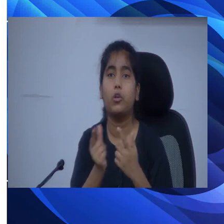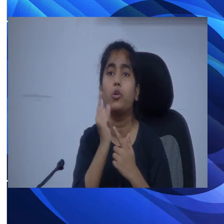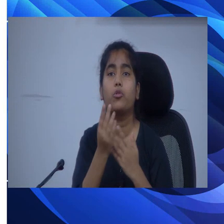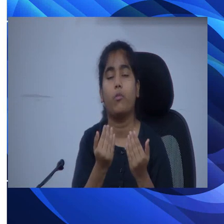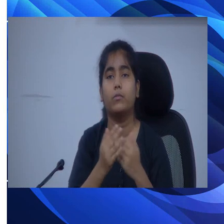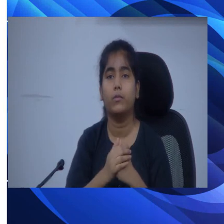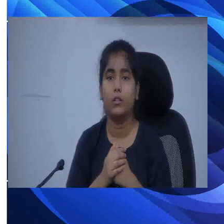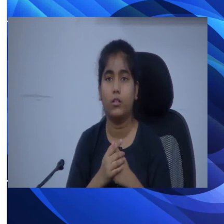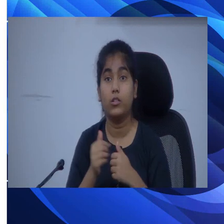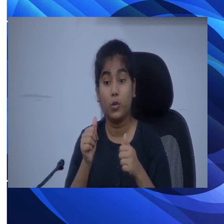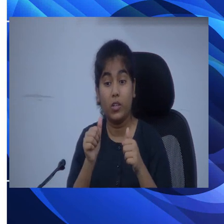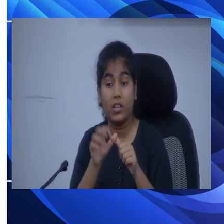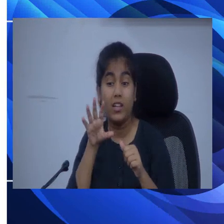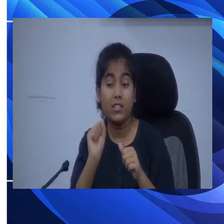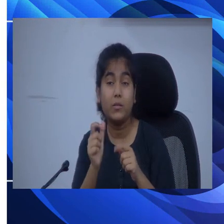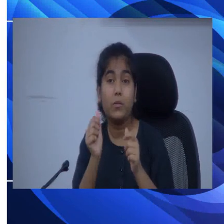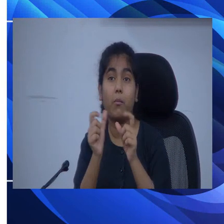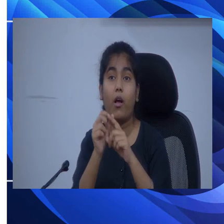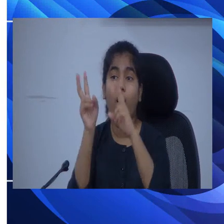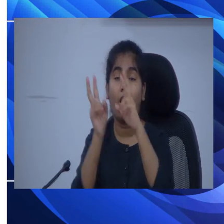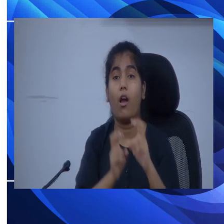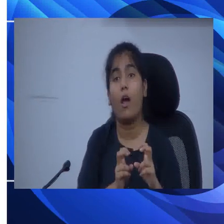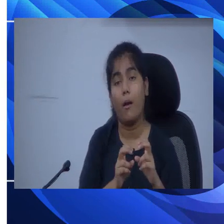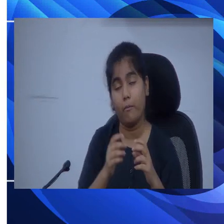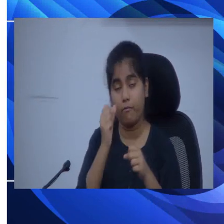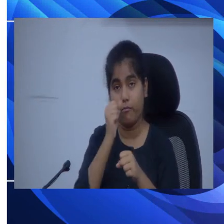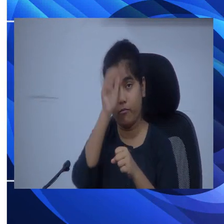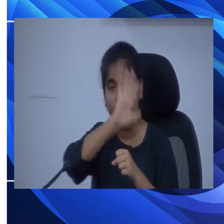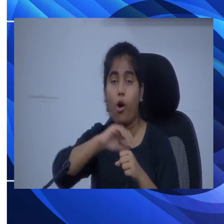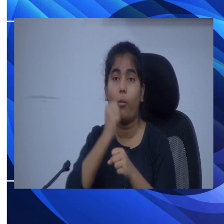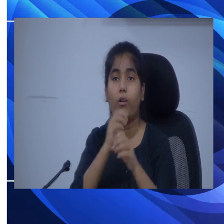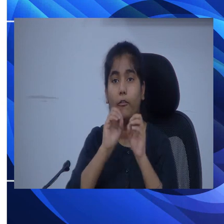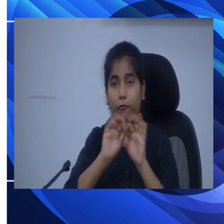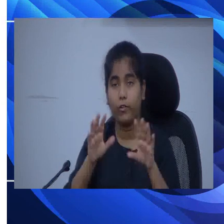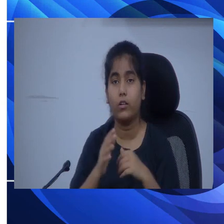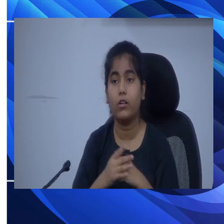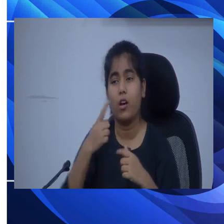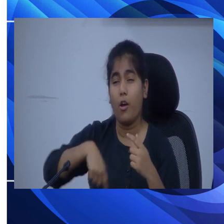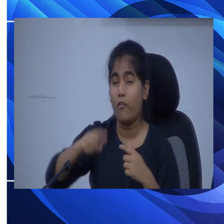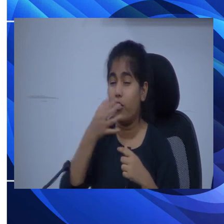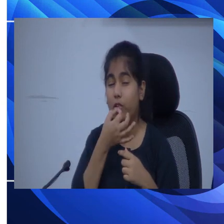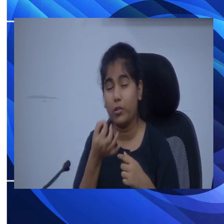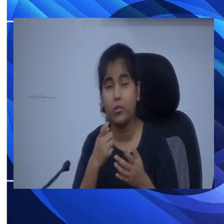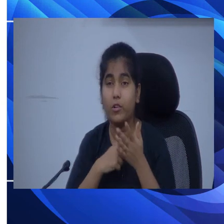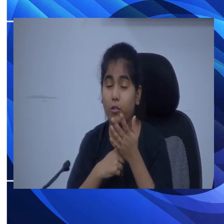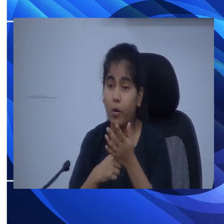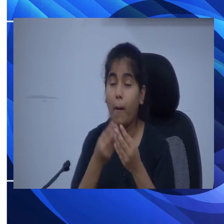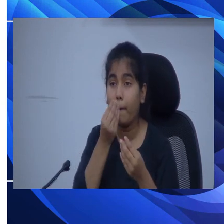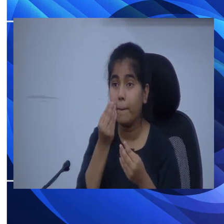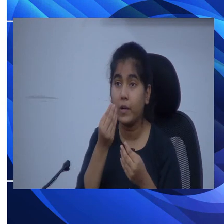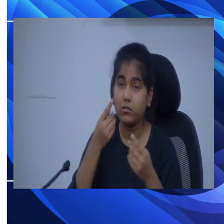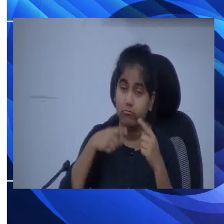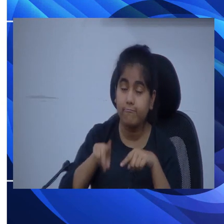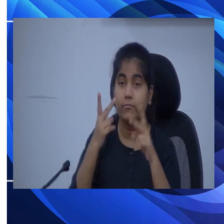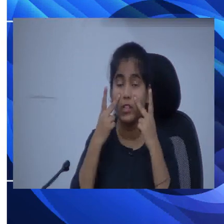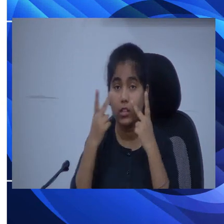ये फुल्ली एक्सेसिबल ऐप भारत सरकार ने लॉन्च किया है। I would urge you all to please go and have a look